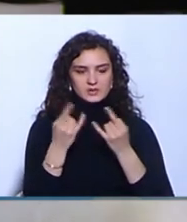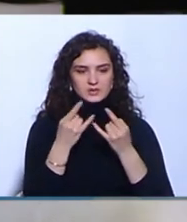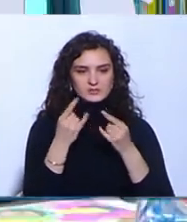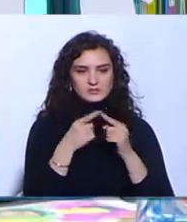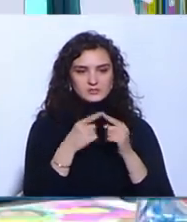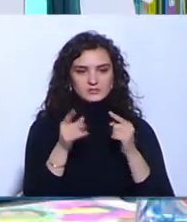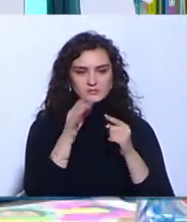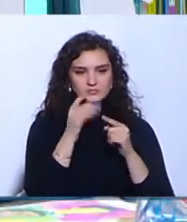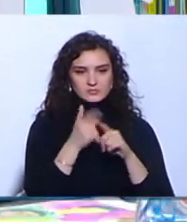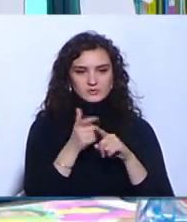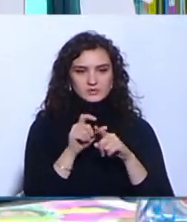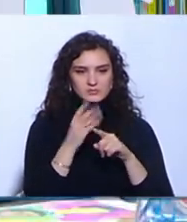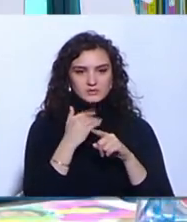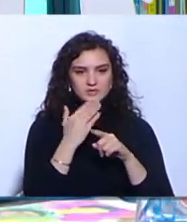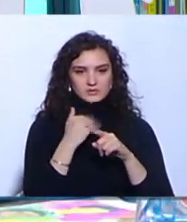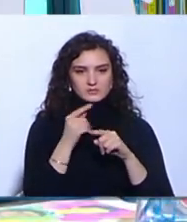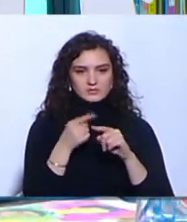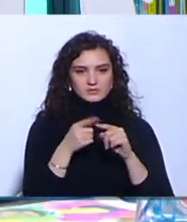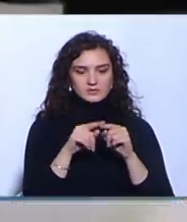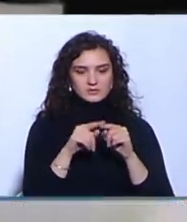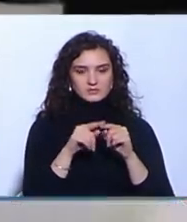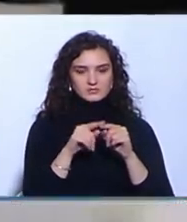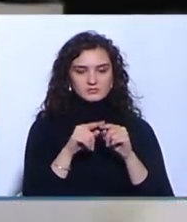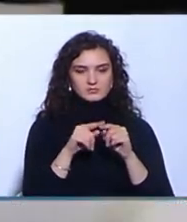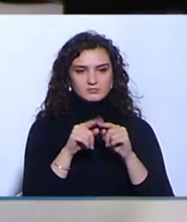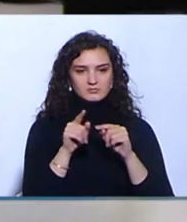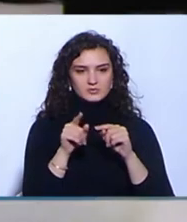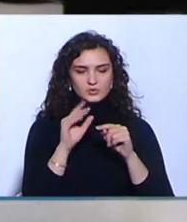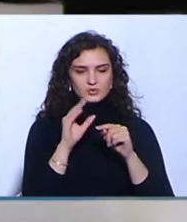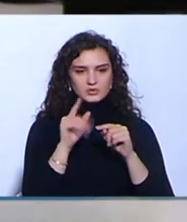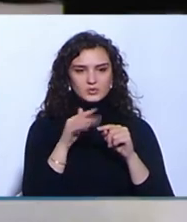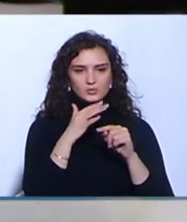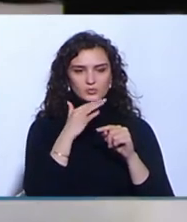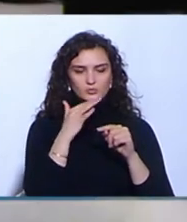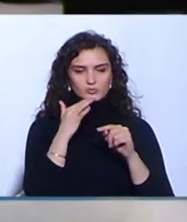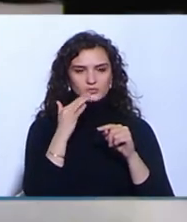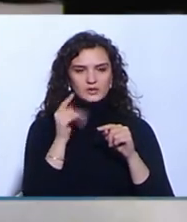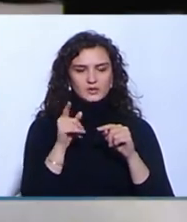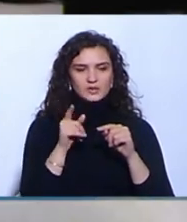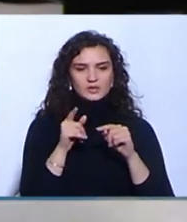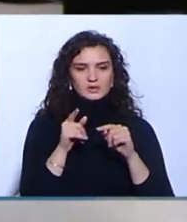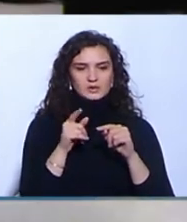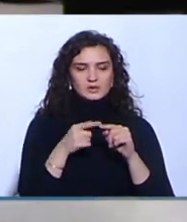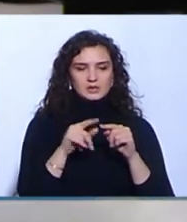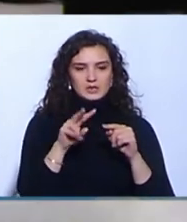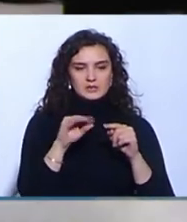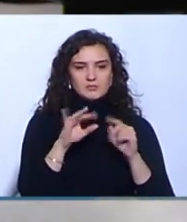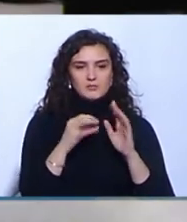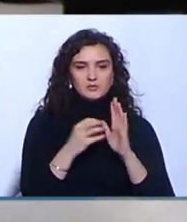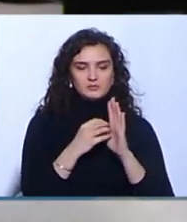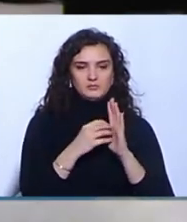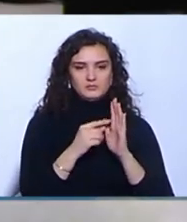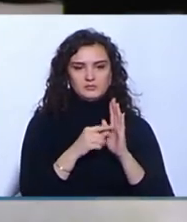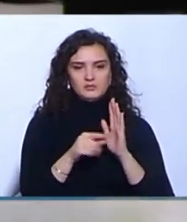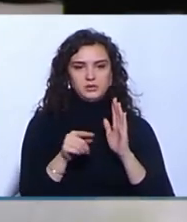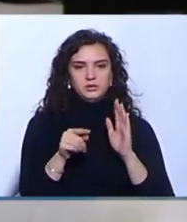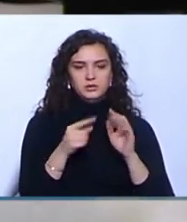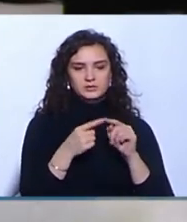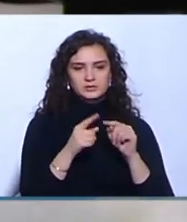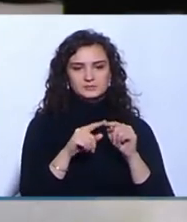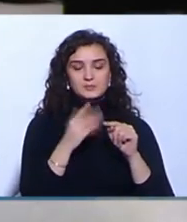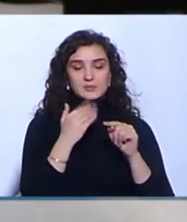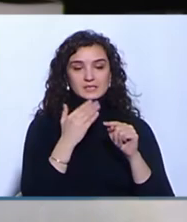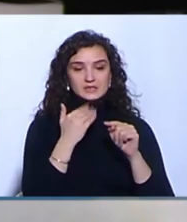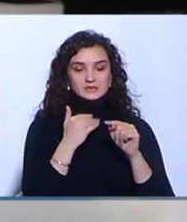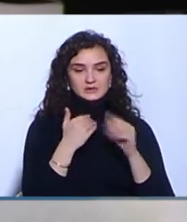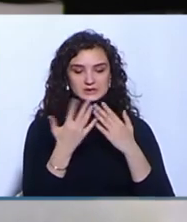მსვლელობაში. ძალიან მარტივია ამის მანიფესტირება. როდესაც უხვად და ჭარბად მოგროვდება ლიმფა ქსოვილთა შორის სივრცეში,